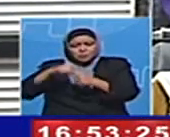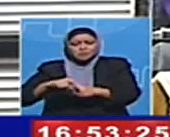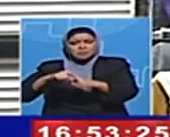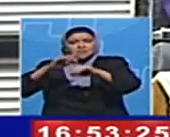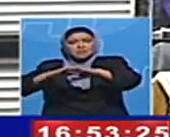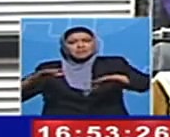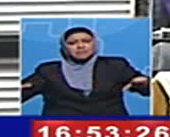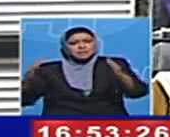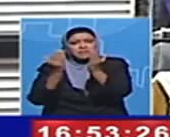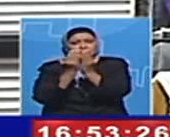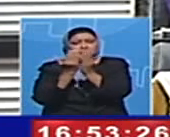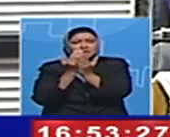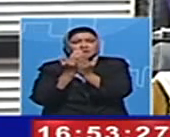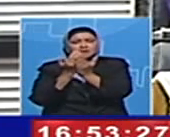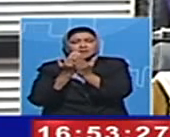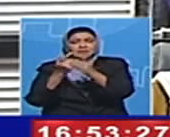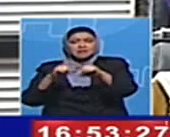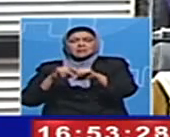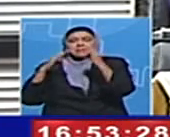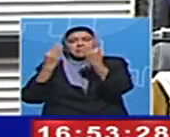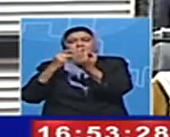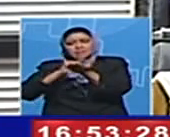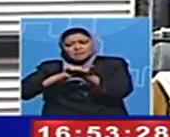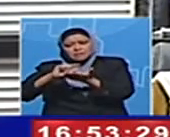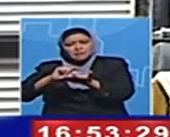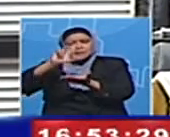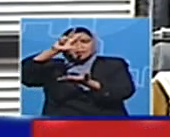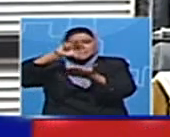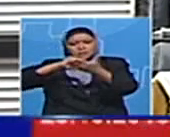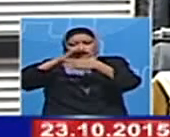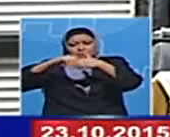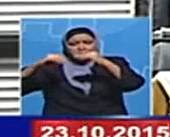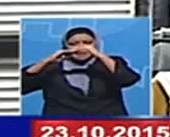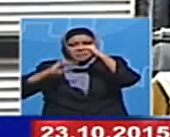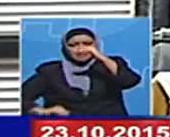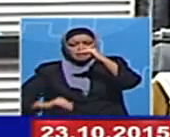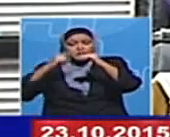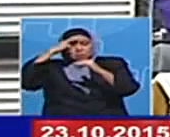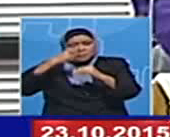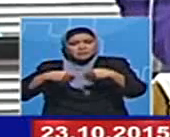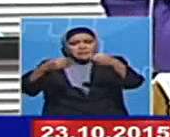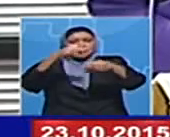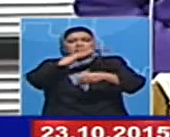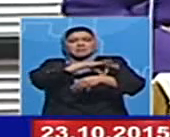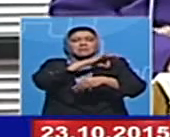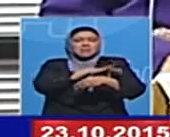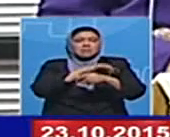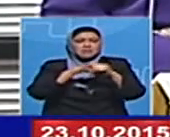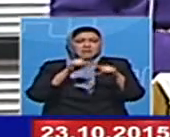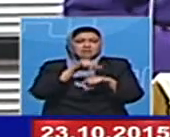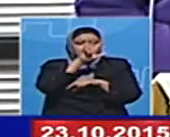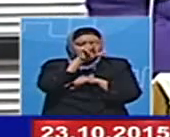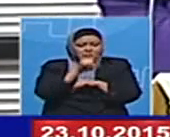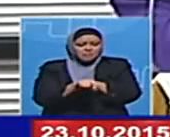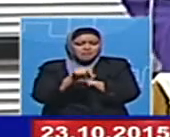sekolah dari kalangan isi rumah berpendapatan r3000 ke bawah ini memanfaatkan 3.5 juta